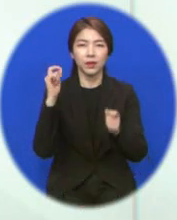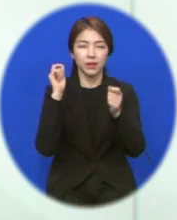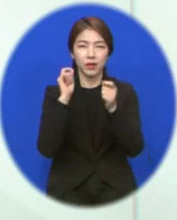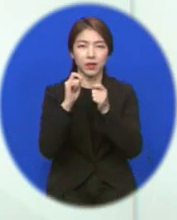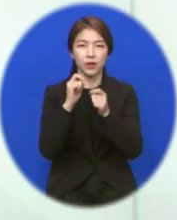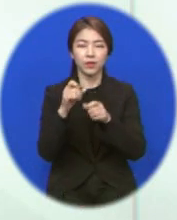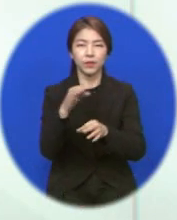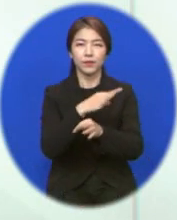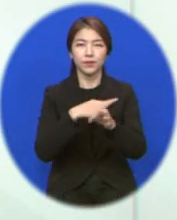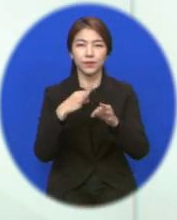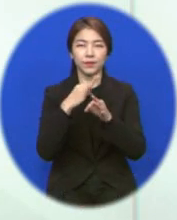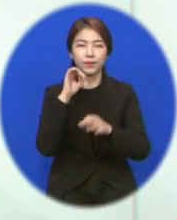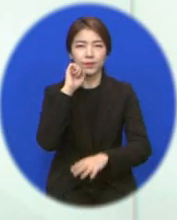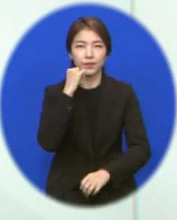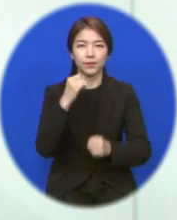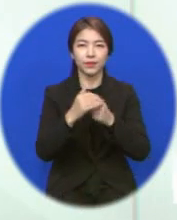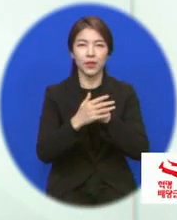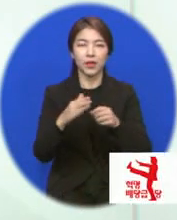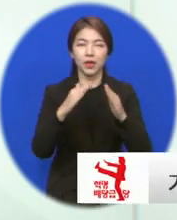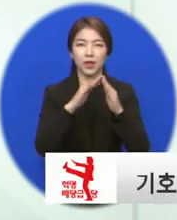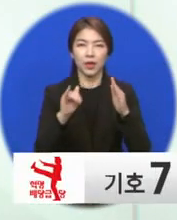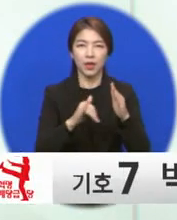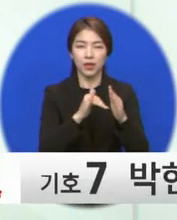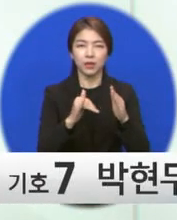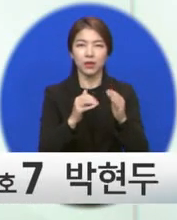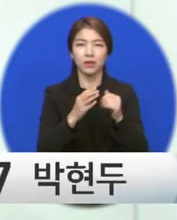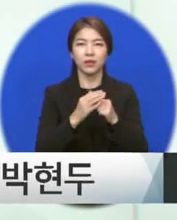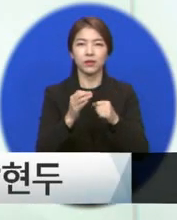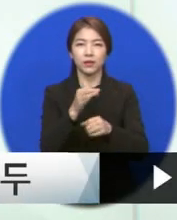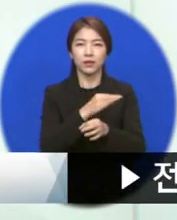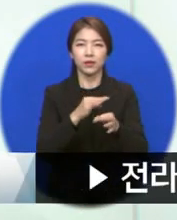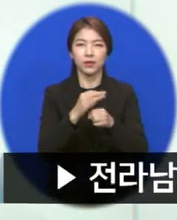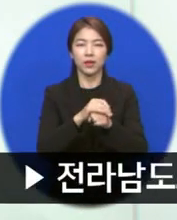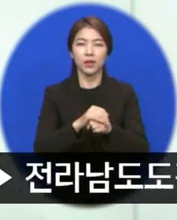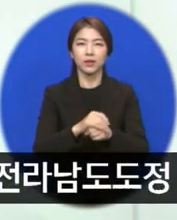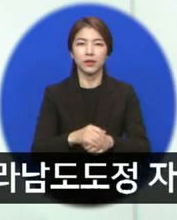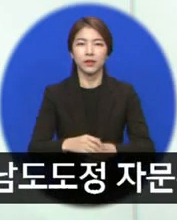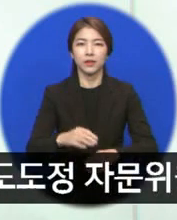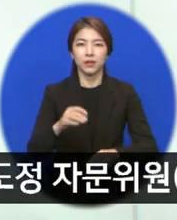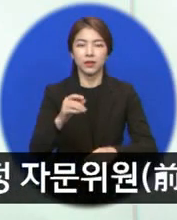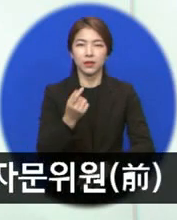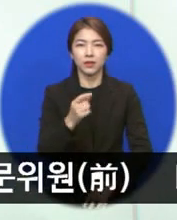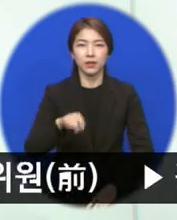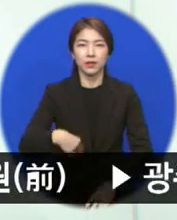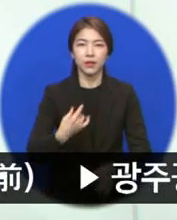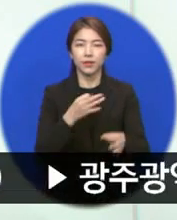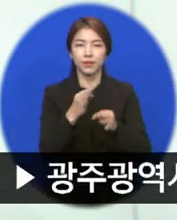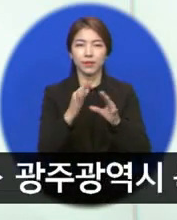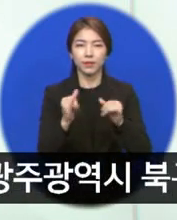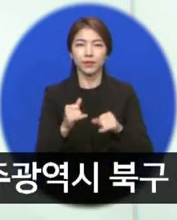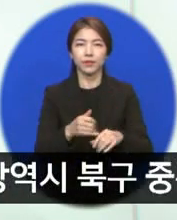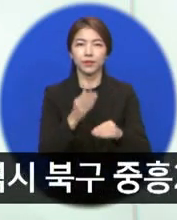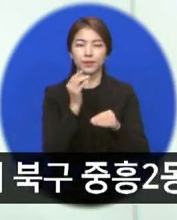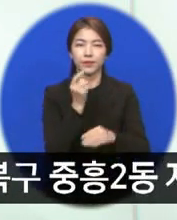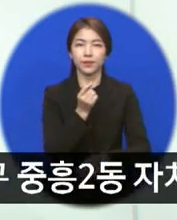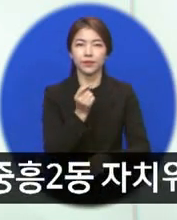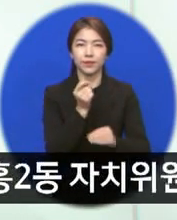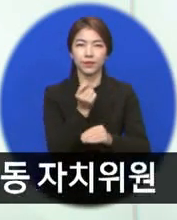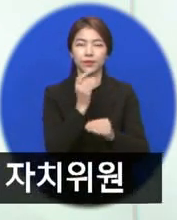국민은 다가오는경제 위기로인해